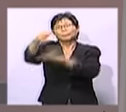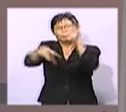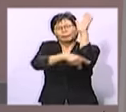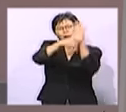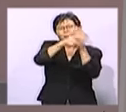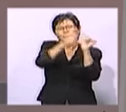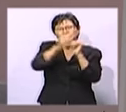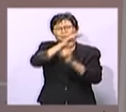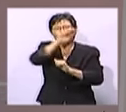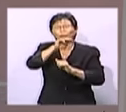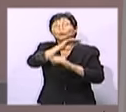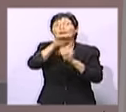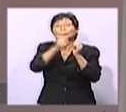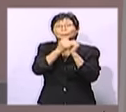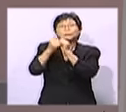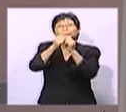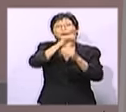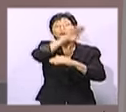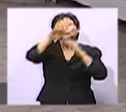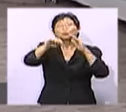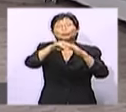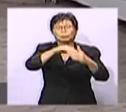semua Menteri Kabinet.